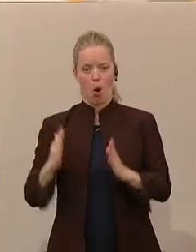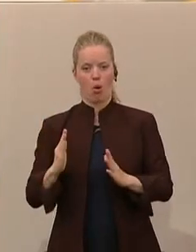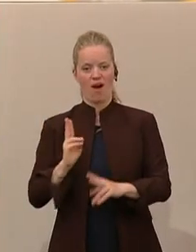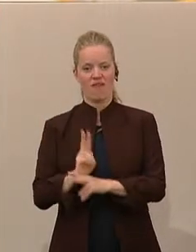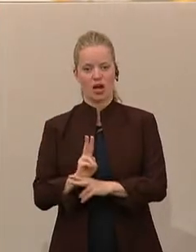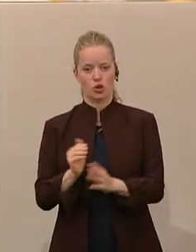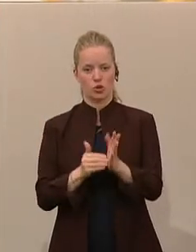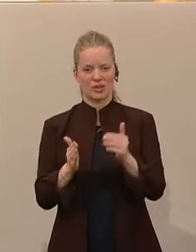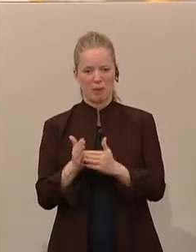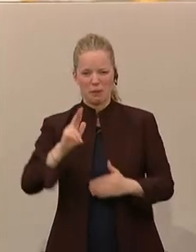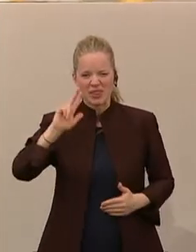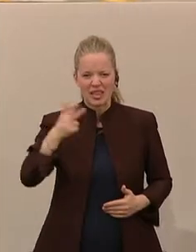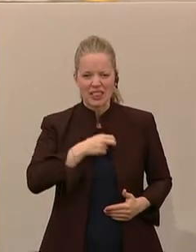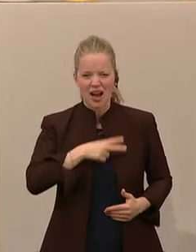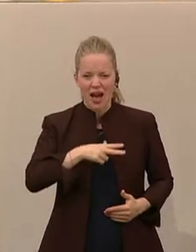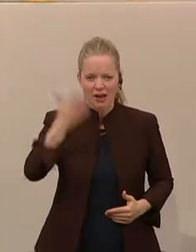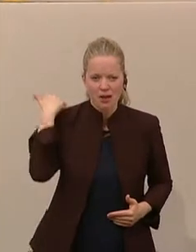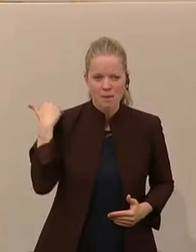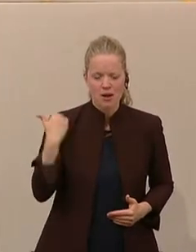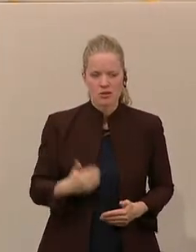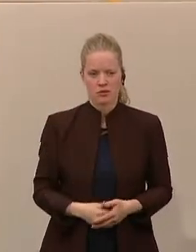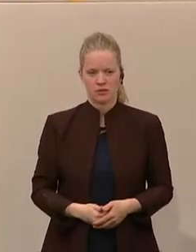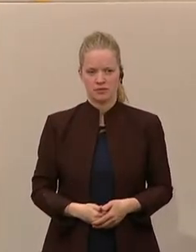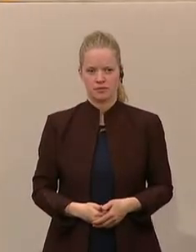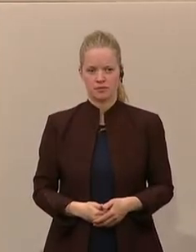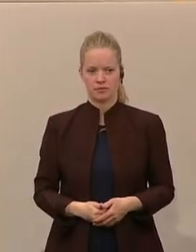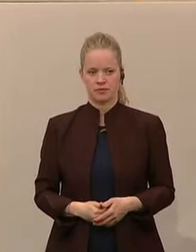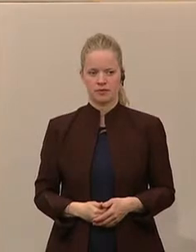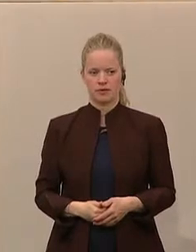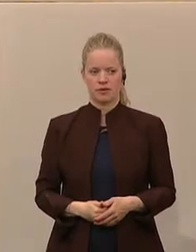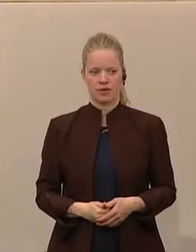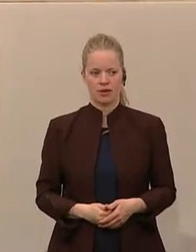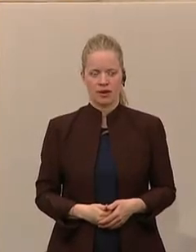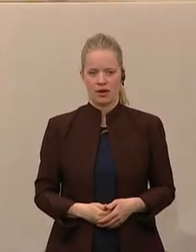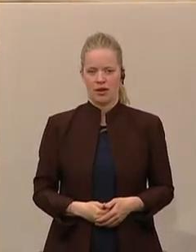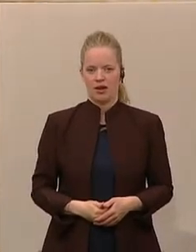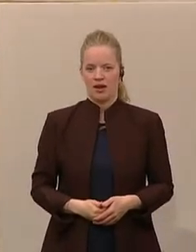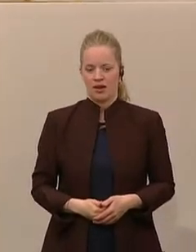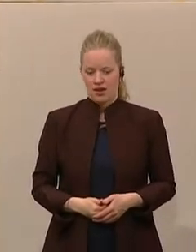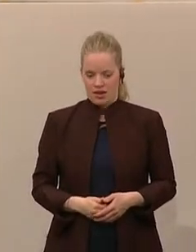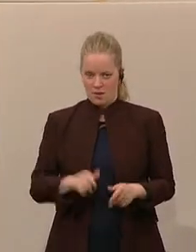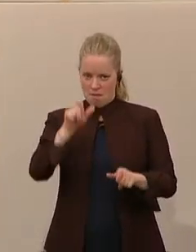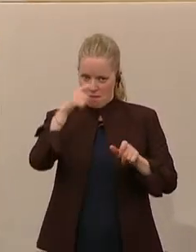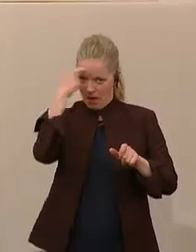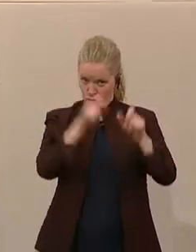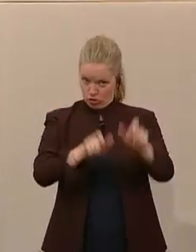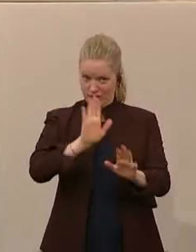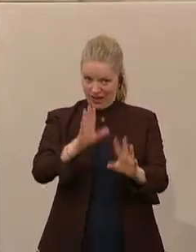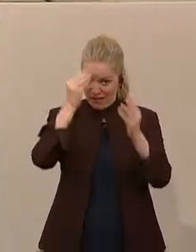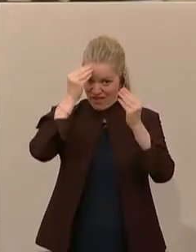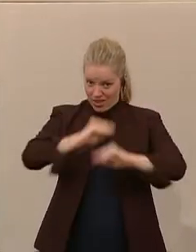Reich? Meine sehr geschätzten Damen und Herren, mit Vertrauen der Menschen spielt man wirklich